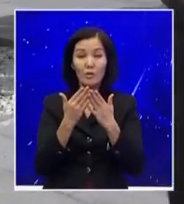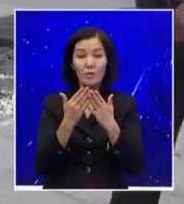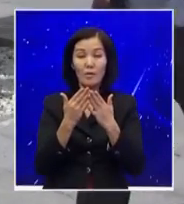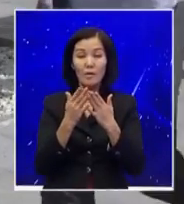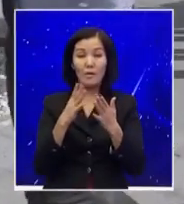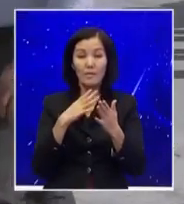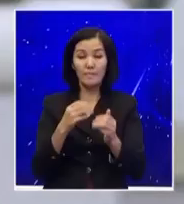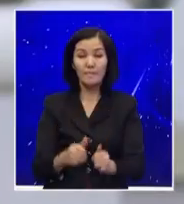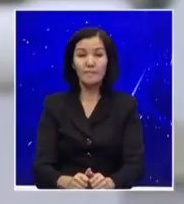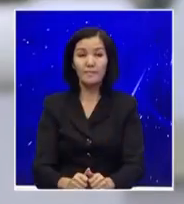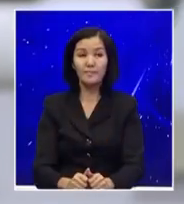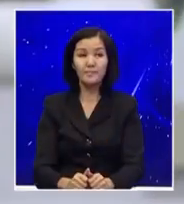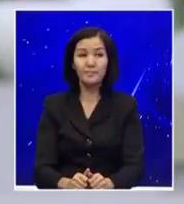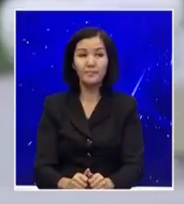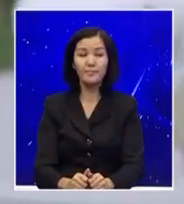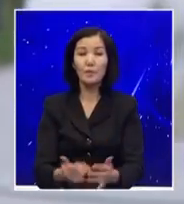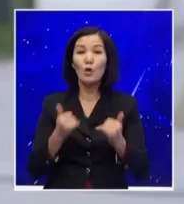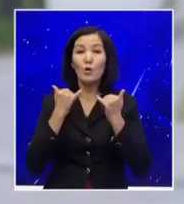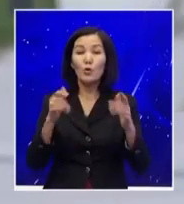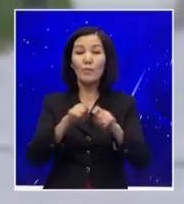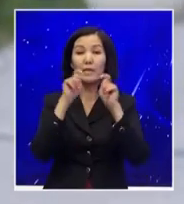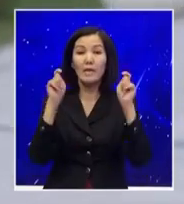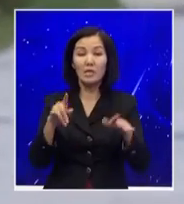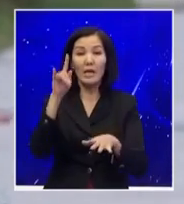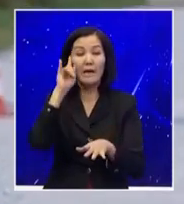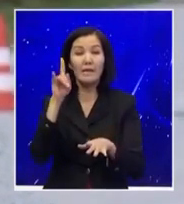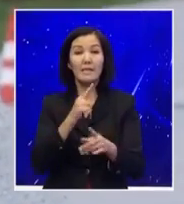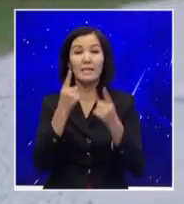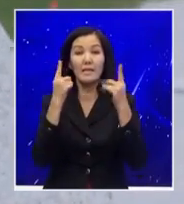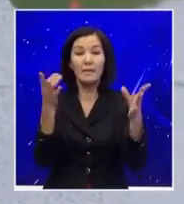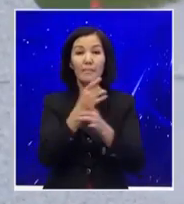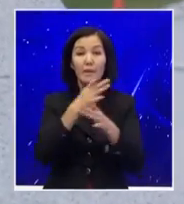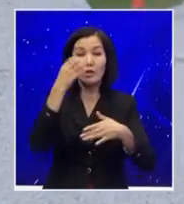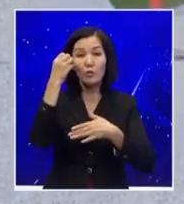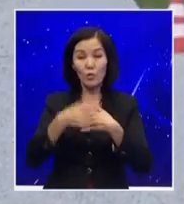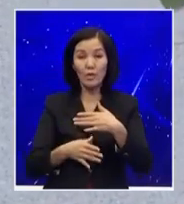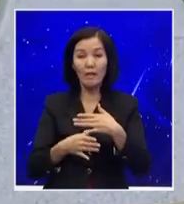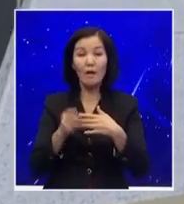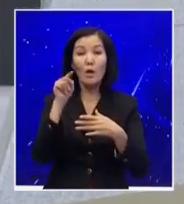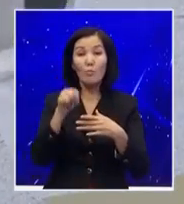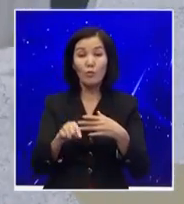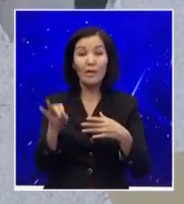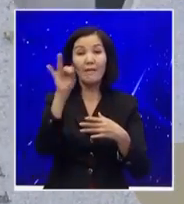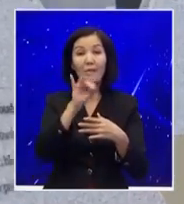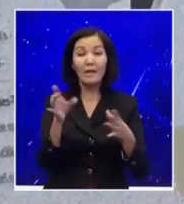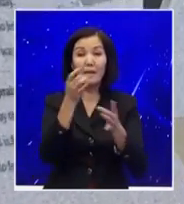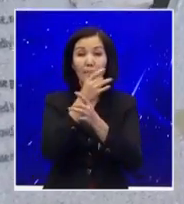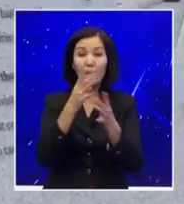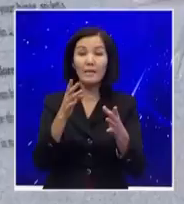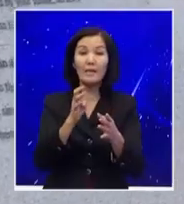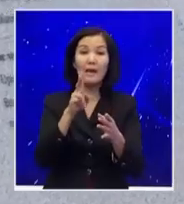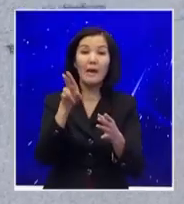топ. Ақын құрметіне ашылған бұл қорық Қазақстандағы ең ірі мәдени орталықтарының бірі. Мұнда тарихи, мәдени,